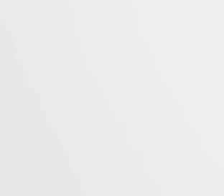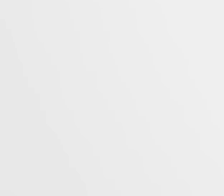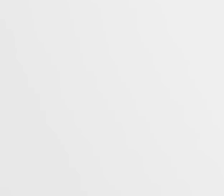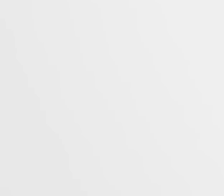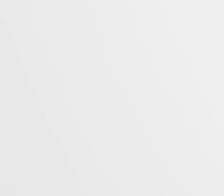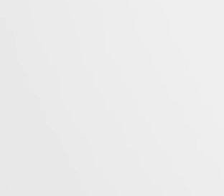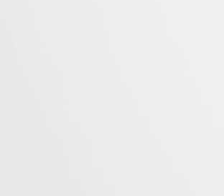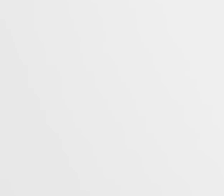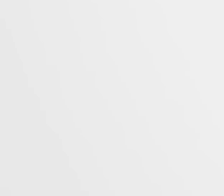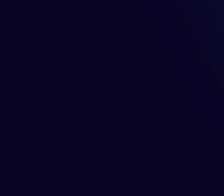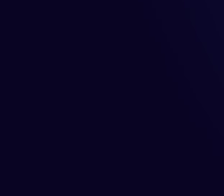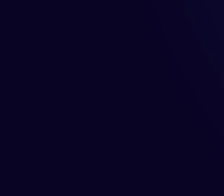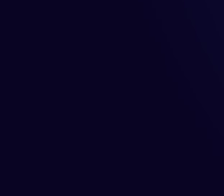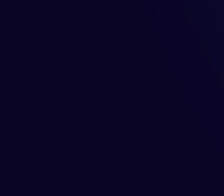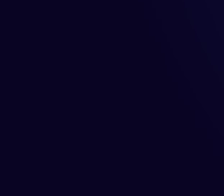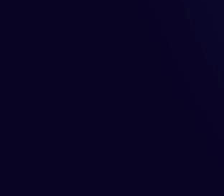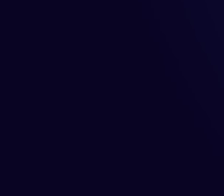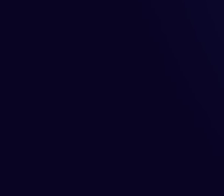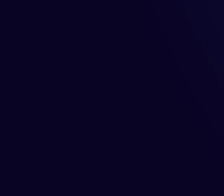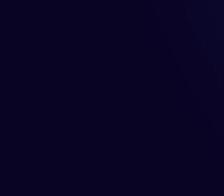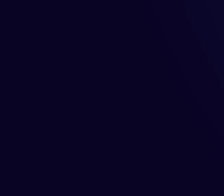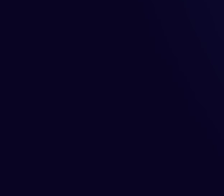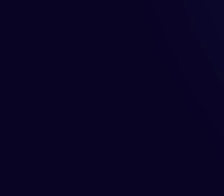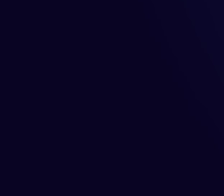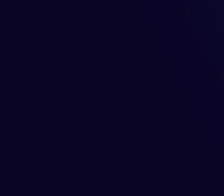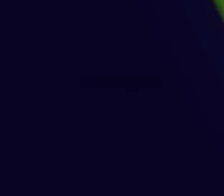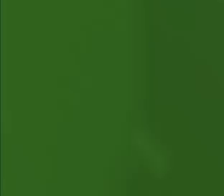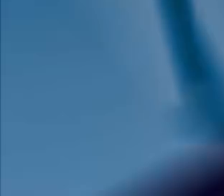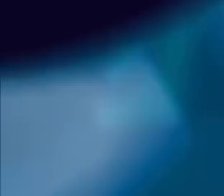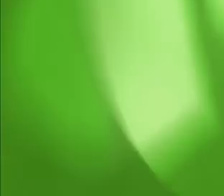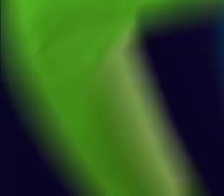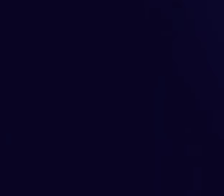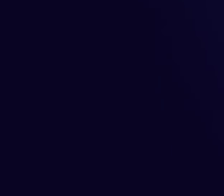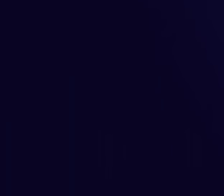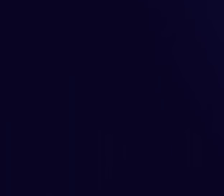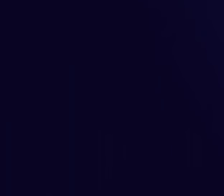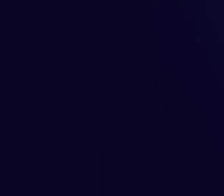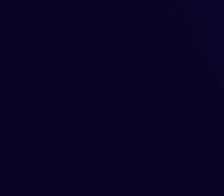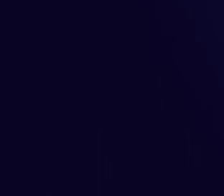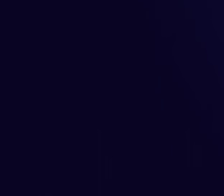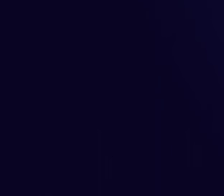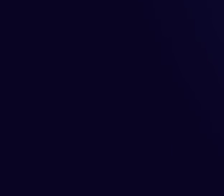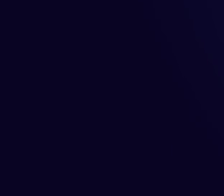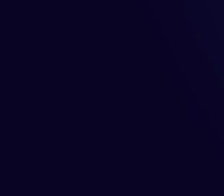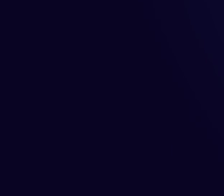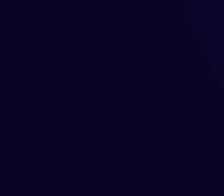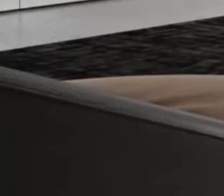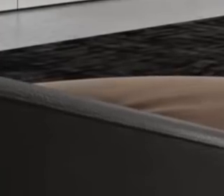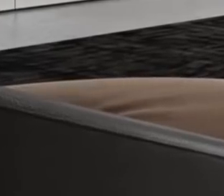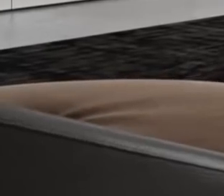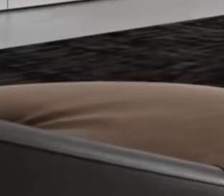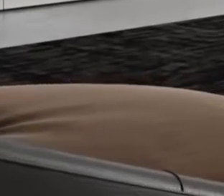התחזית בחסות. אולי יש לך ביטוח בריאות, אבל אין לך הראל. הראל ביטוחי